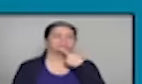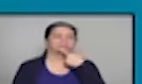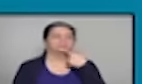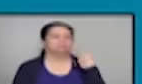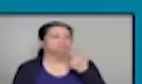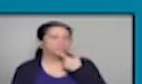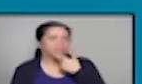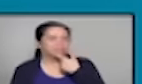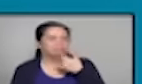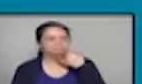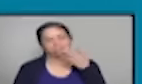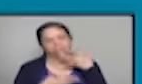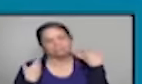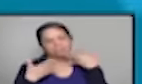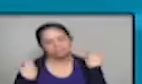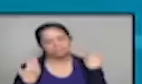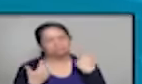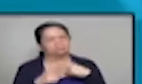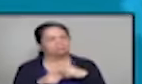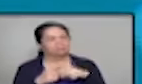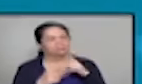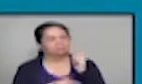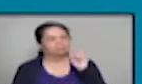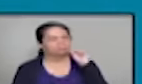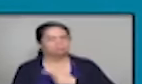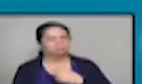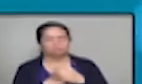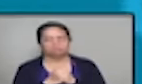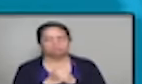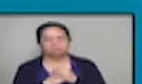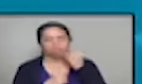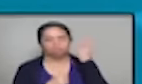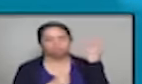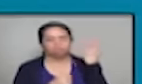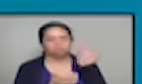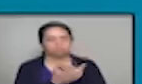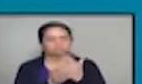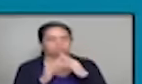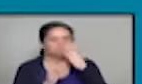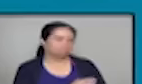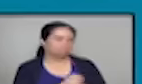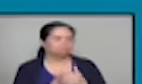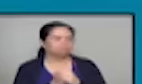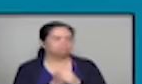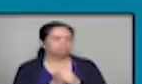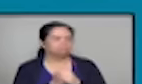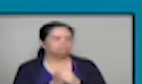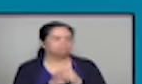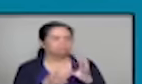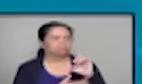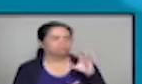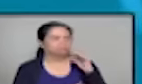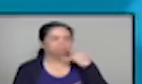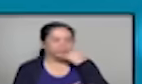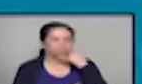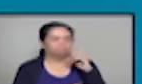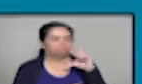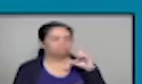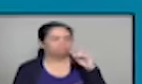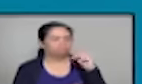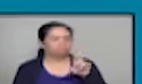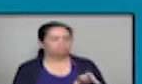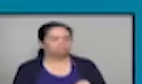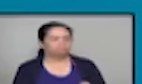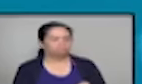siya. Niningitian niya lang ako. Tapos hanggang sa isang araw, pag-uwi ko ng bahay, tulog na tulog siya. Tapos nakalock yung phone niya, pero